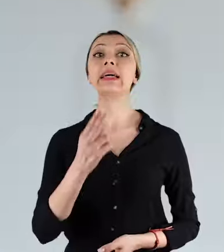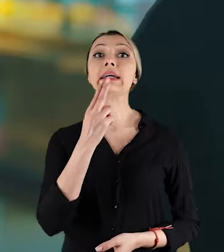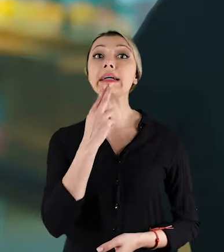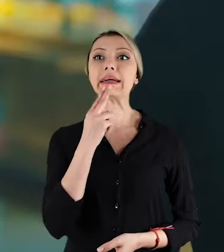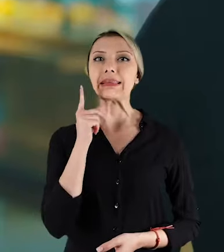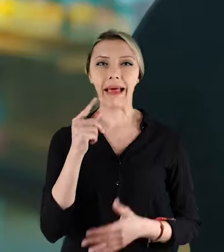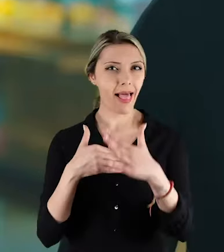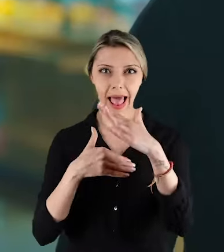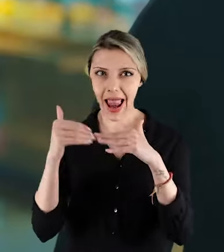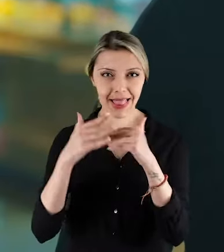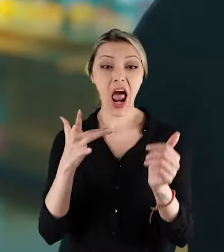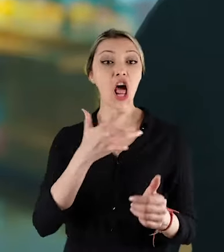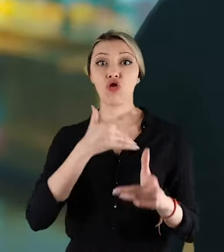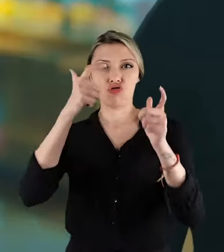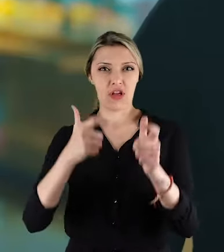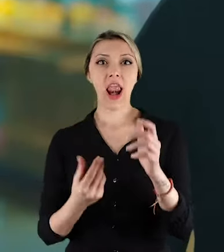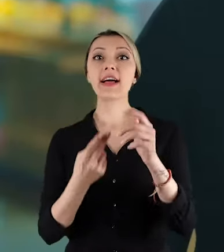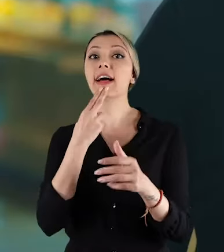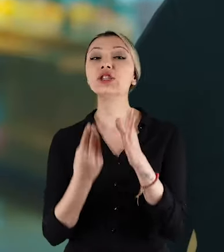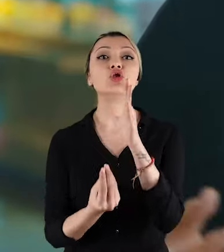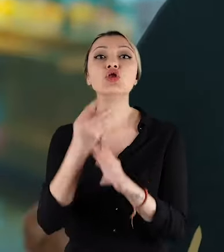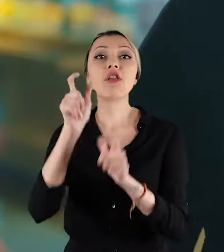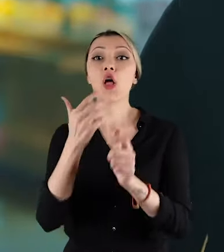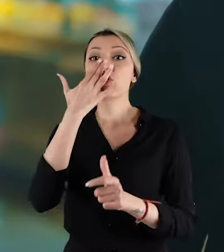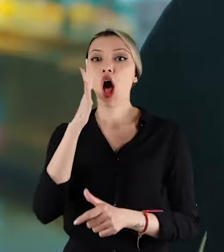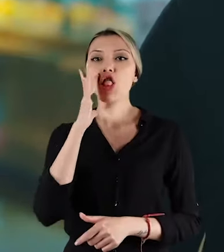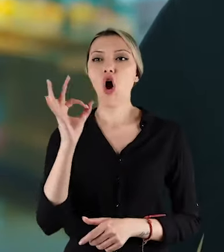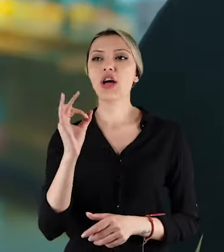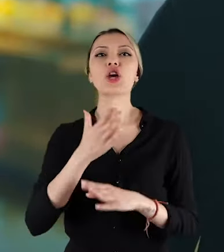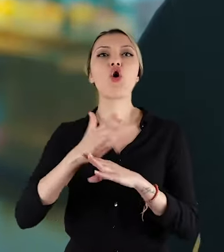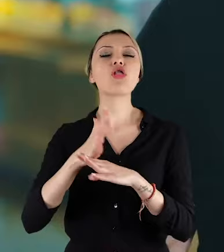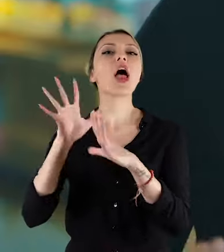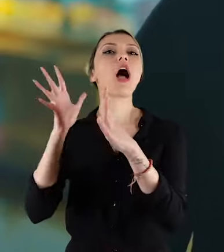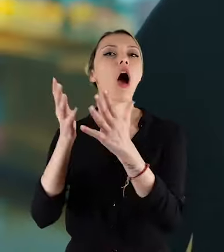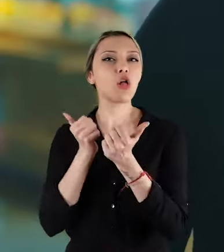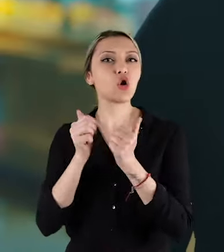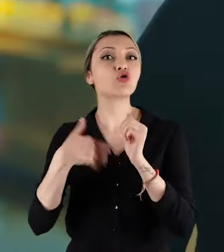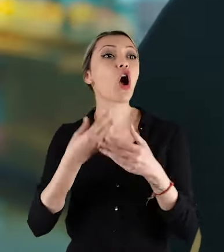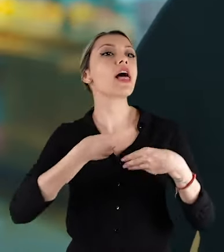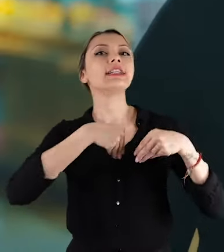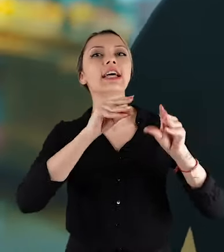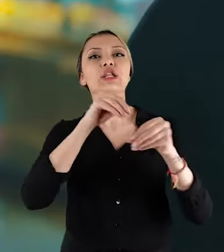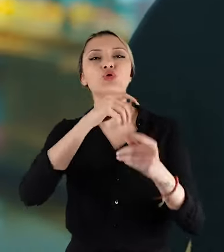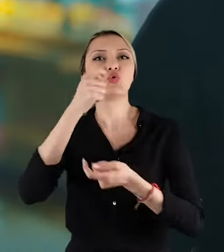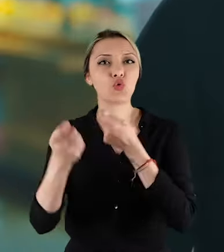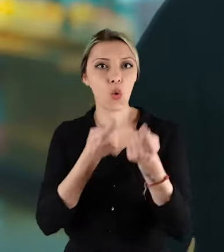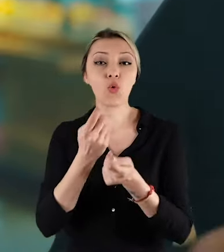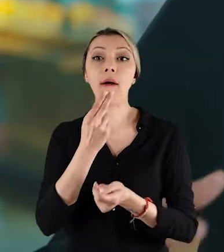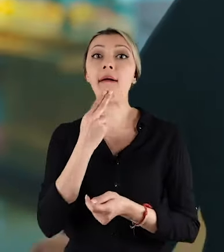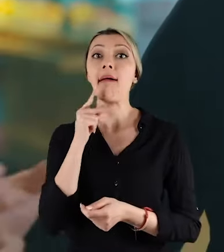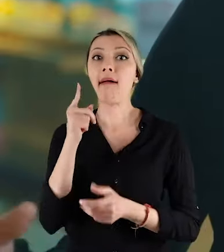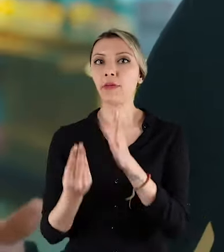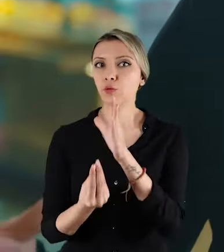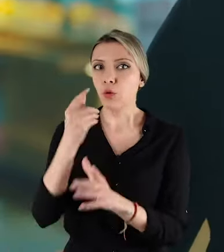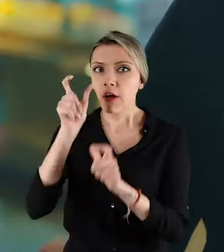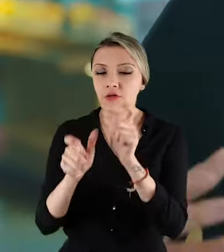Kadınların elinden Anadolu'daki kadın üreticilerin doğal ve organik ürünlerini büyük pazarlarla buluşturan ve bu süreçte de kadın üreticilerin topraktan son